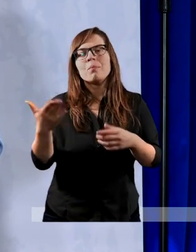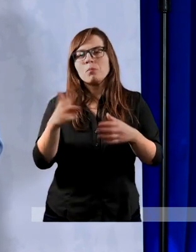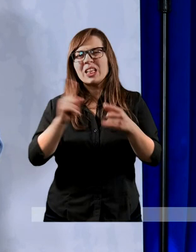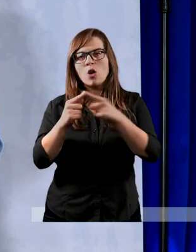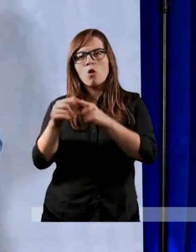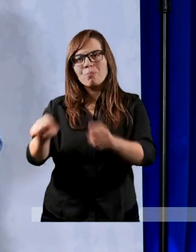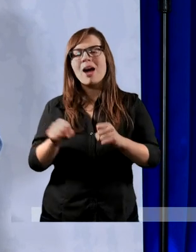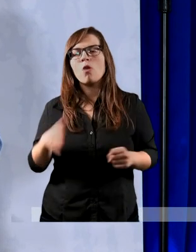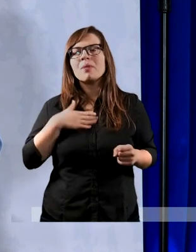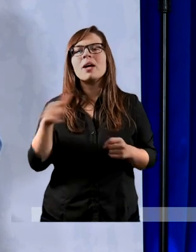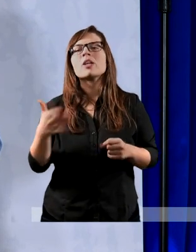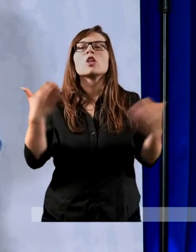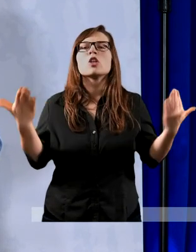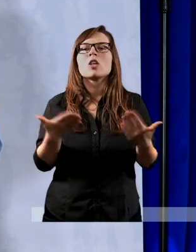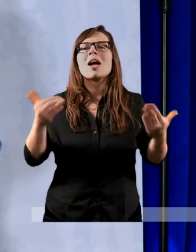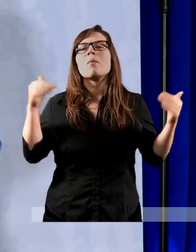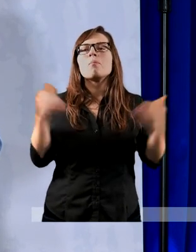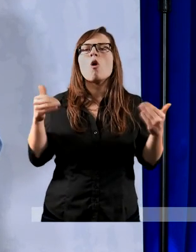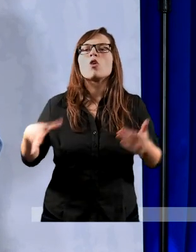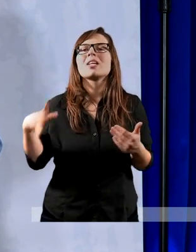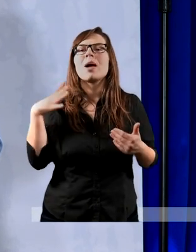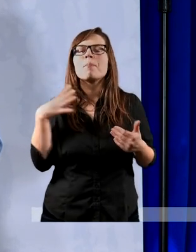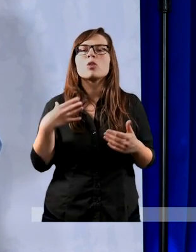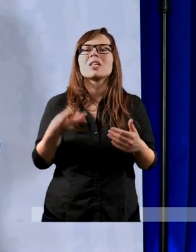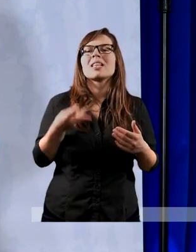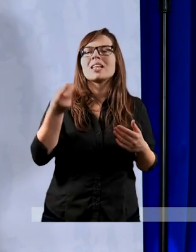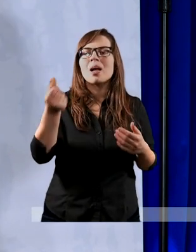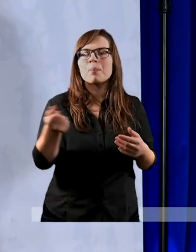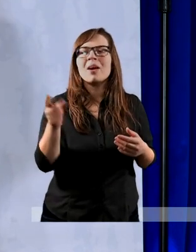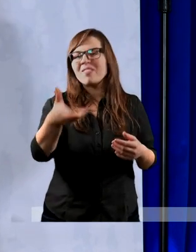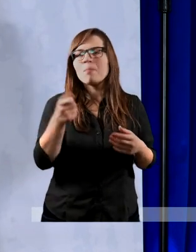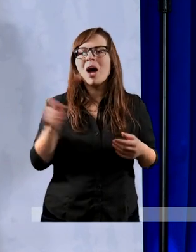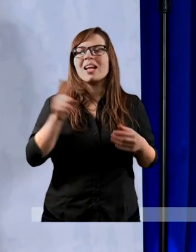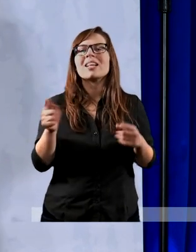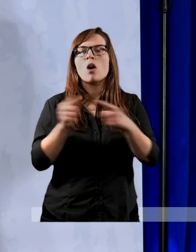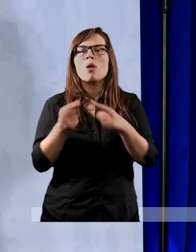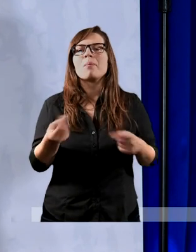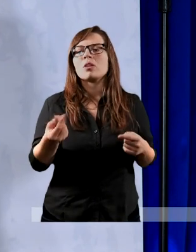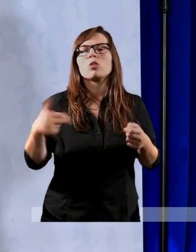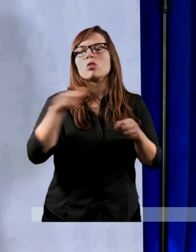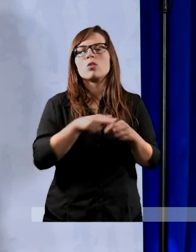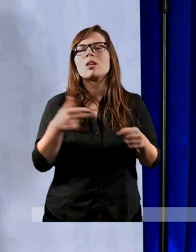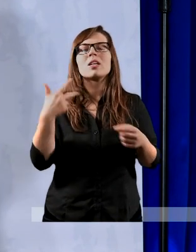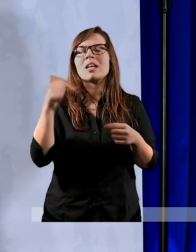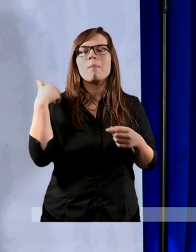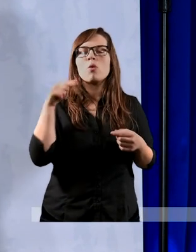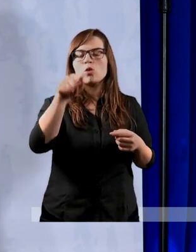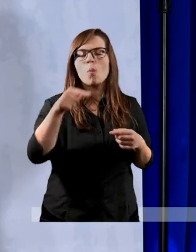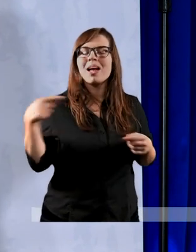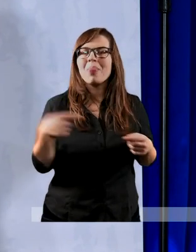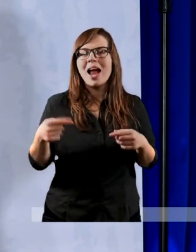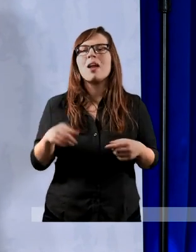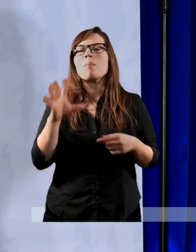banków, gdzie można było wypłacać z konta pieniądze, które nie były tobie należne,